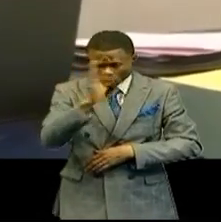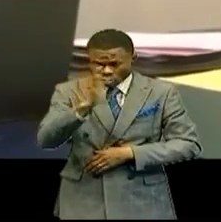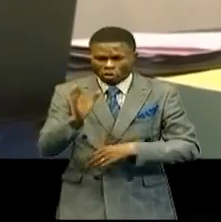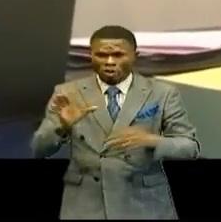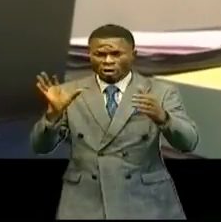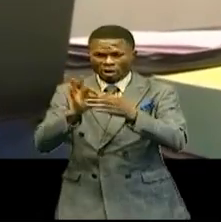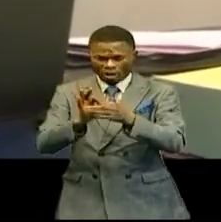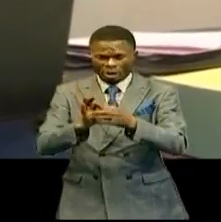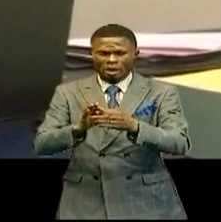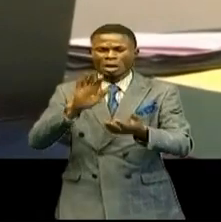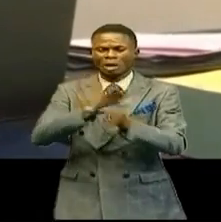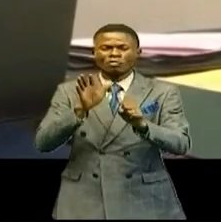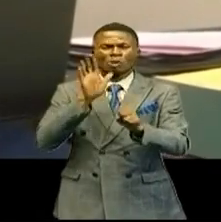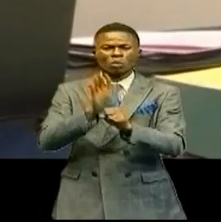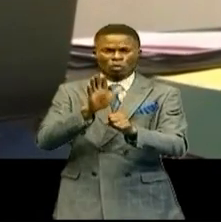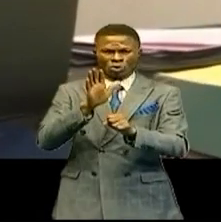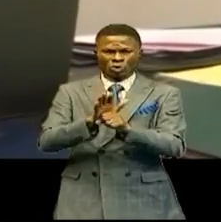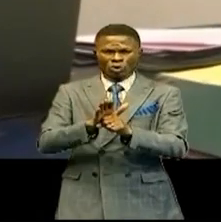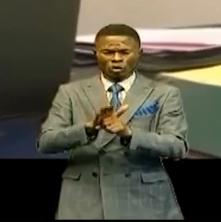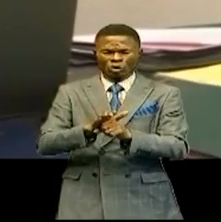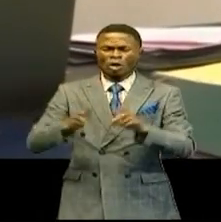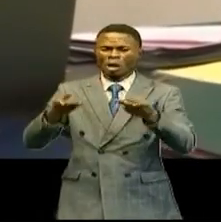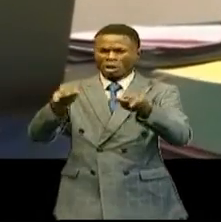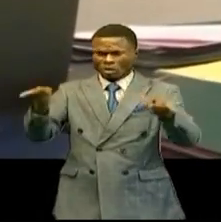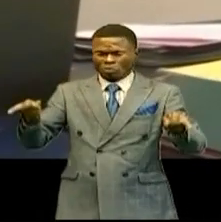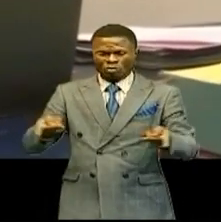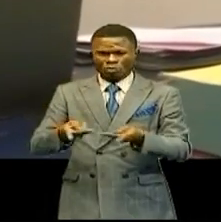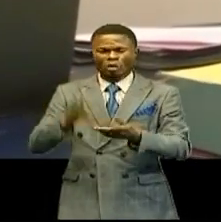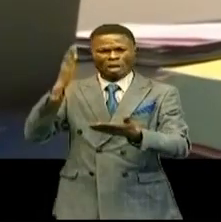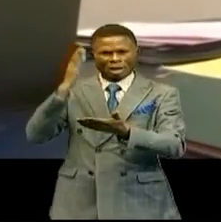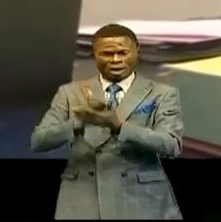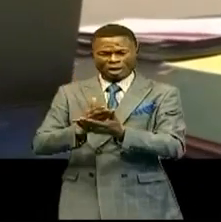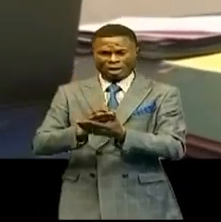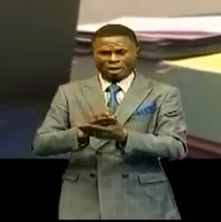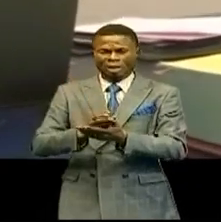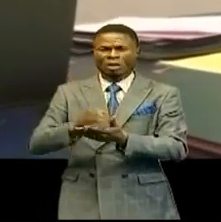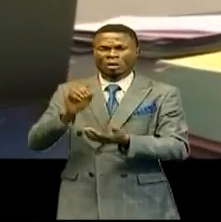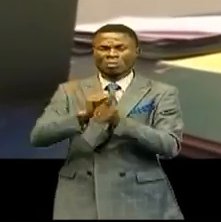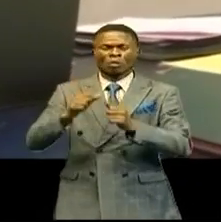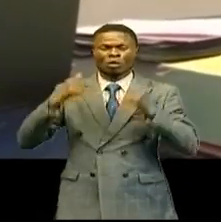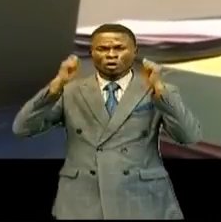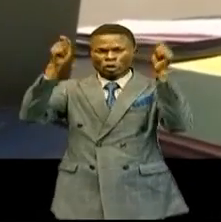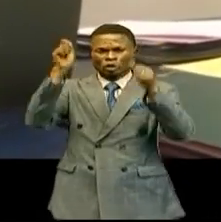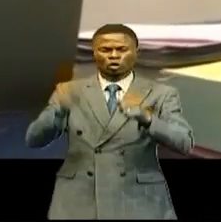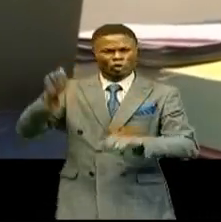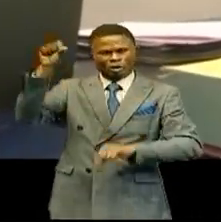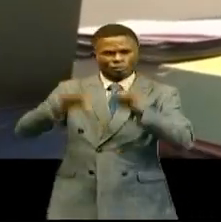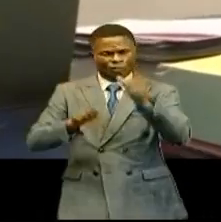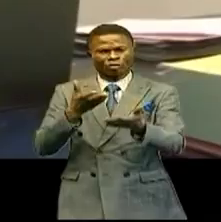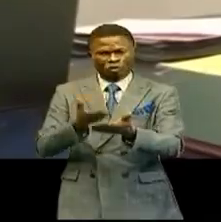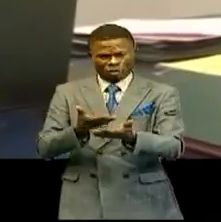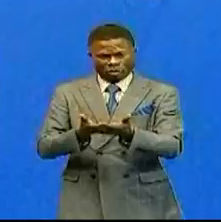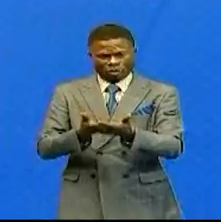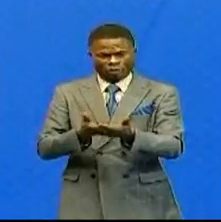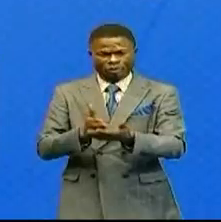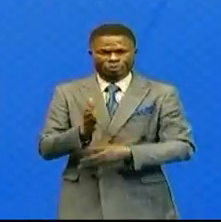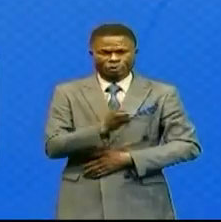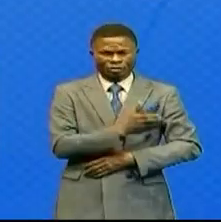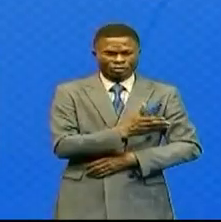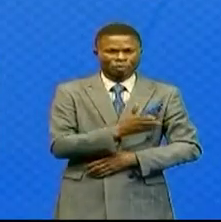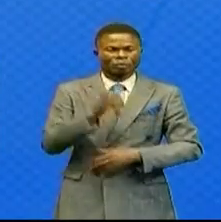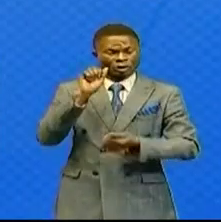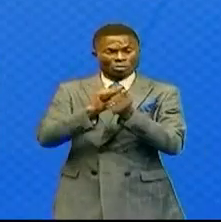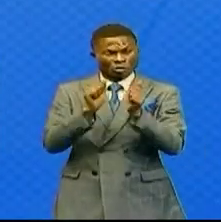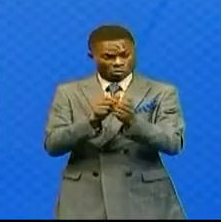été intensifiées sur tous les axes pour mettre fin à l'activisme de groupes armés. Toujours sur